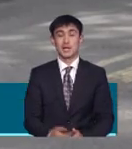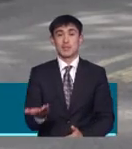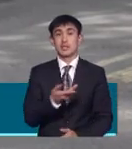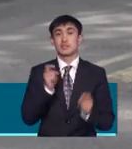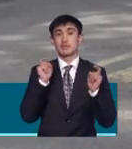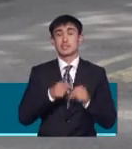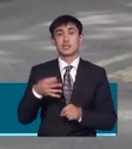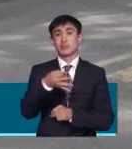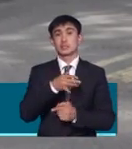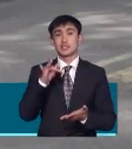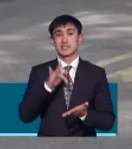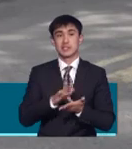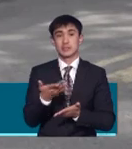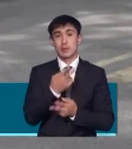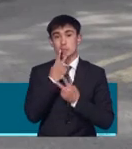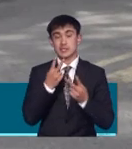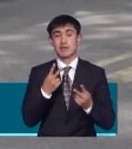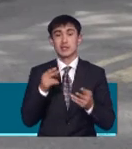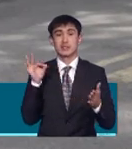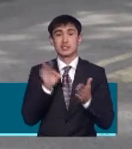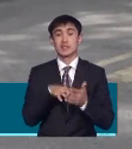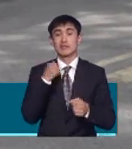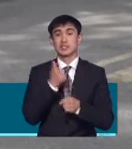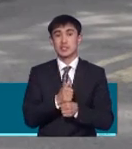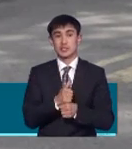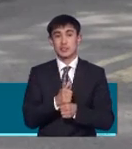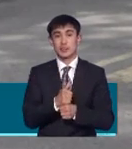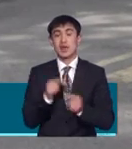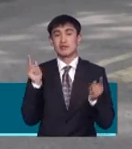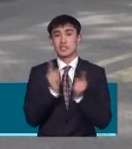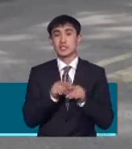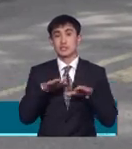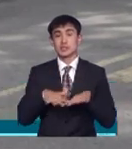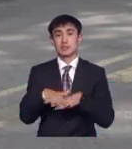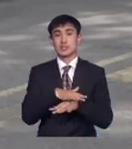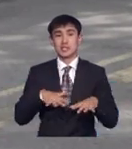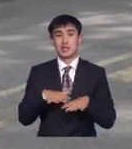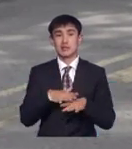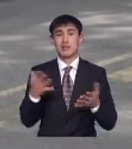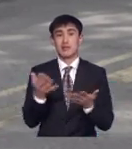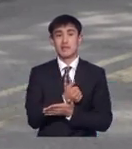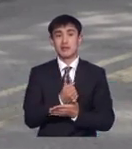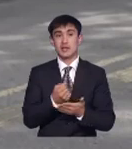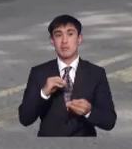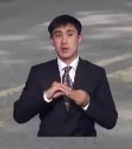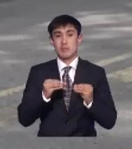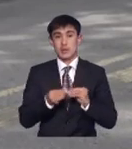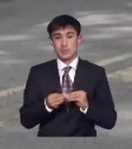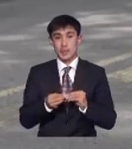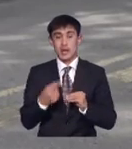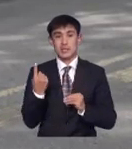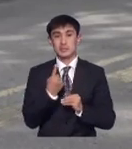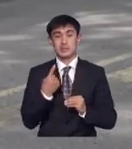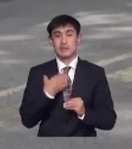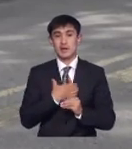нашего визита в областной центр мы поставили перед собой главную задачу – встречу с местным населением для выявления насущных проблем. Одним